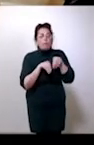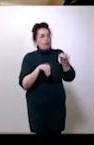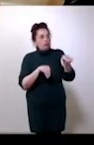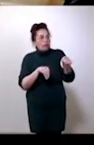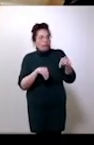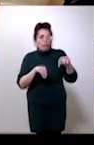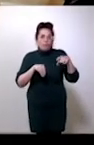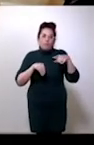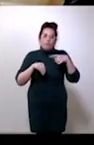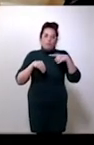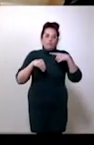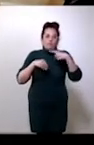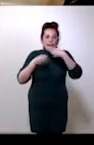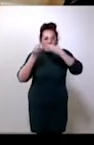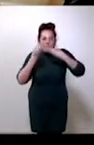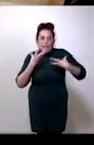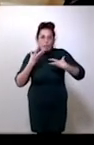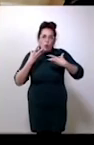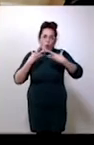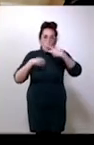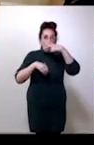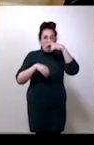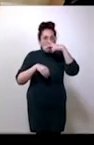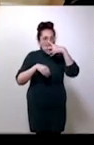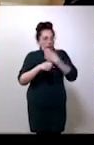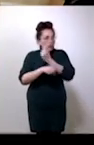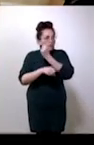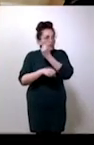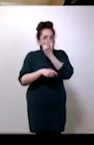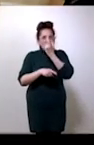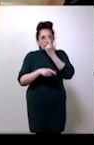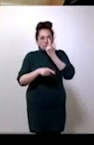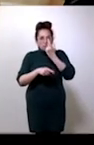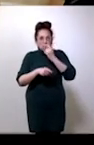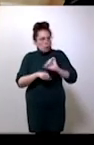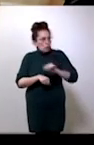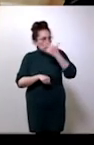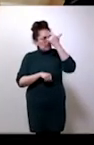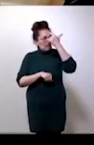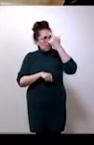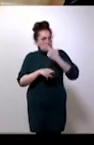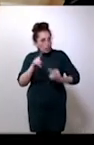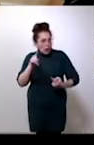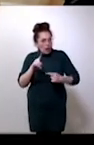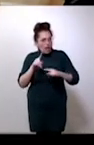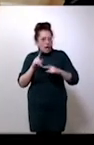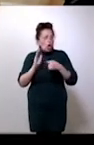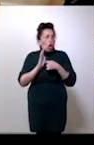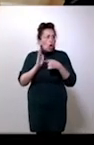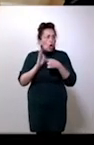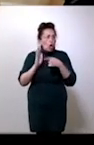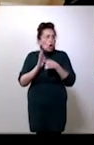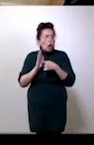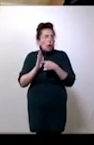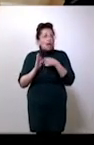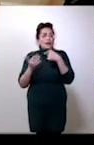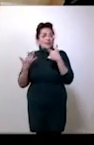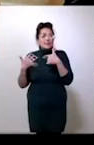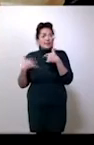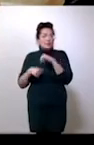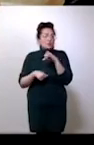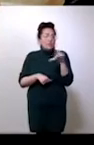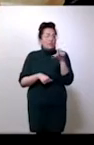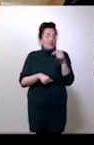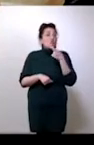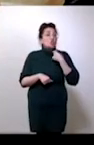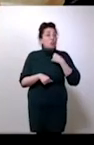cette manifestation. Nous en sommes à la 12e édition. Elle aura lieu cette année donc du 17 au 20 juin. Et donc